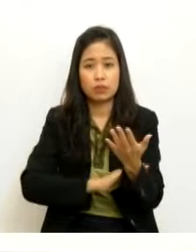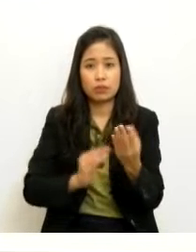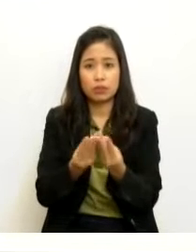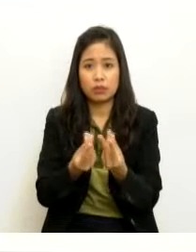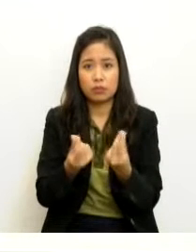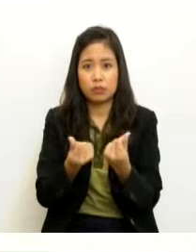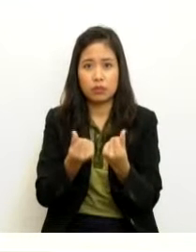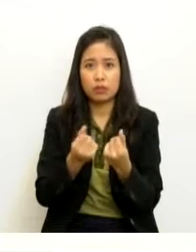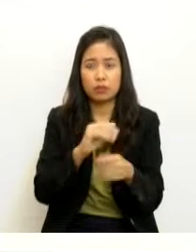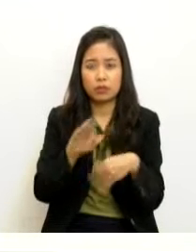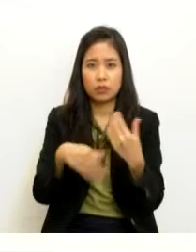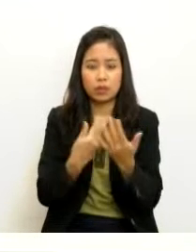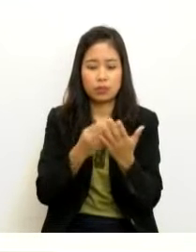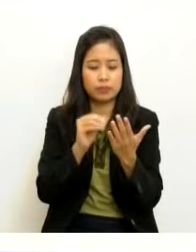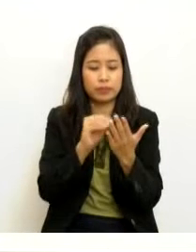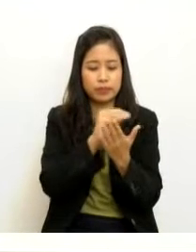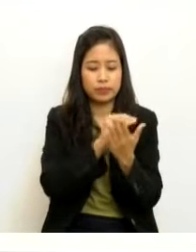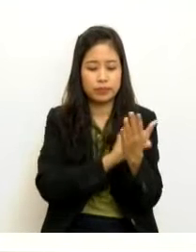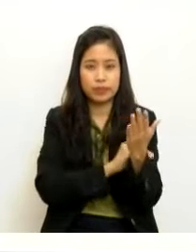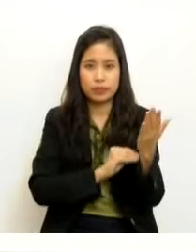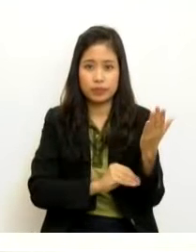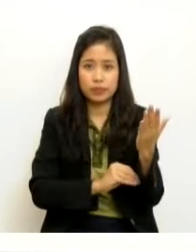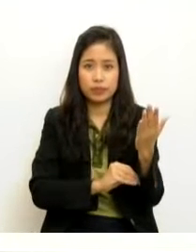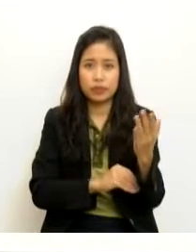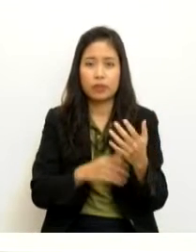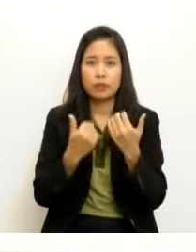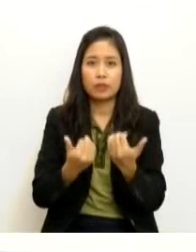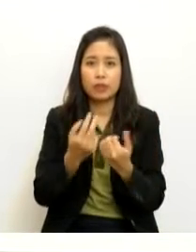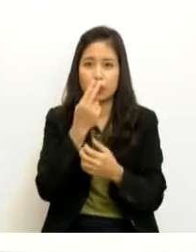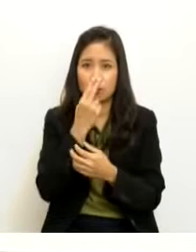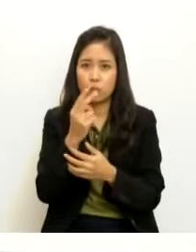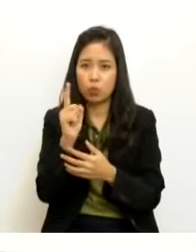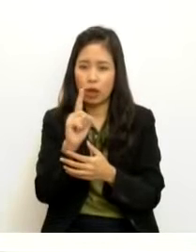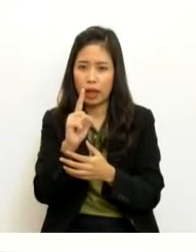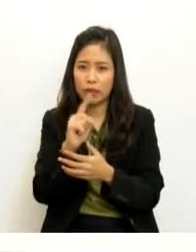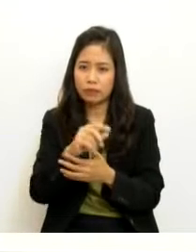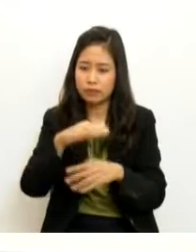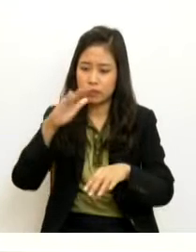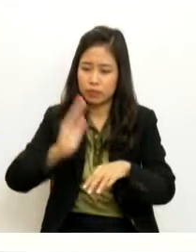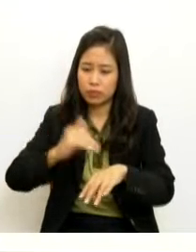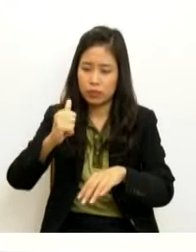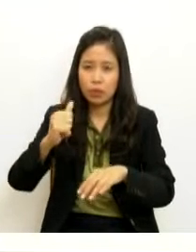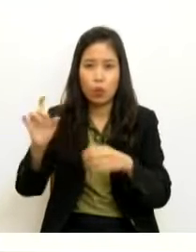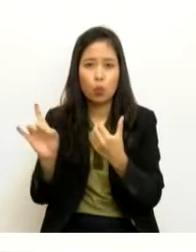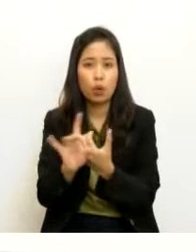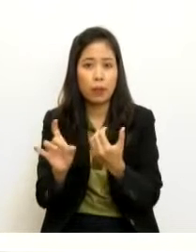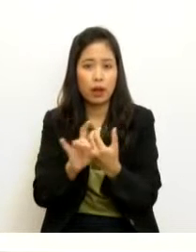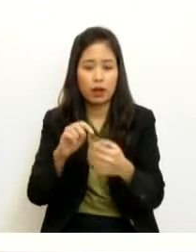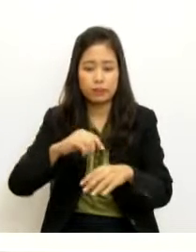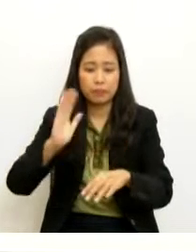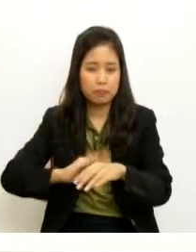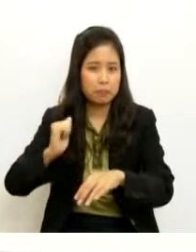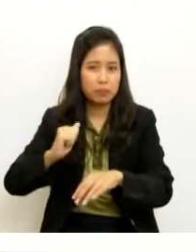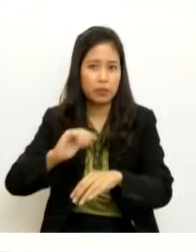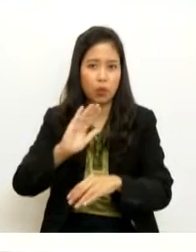คลุมพื้นที่ทั้งหมดแต่วันนี้เรามองในมิติของประสิทธิภาพและคุณภาพเนี่ยโร